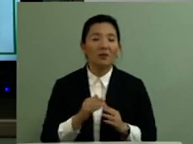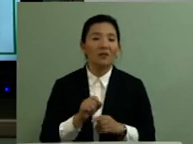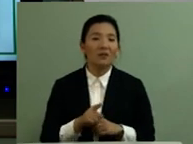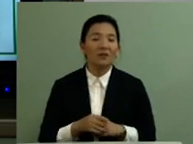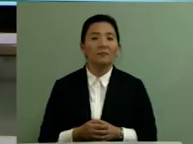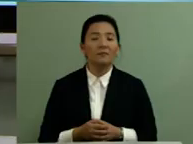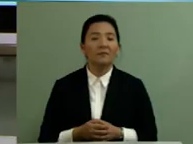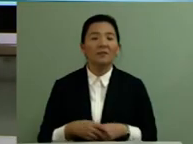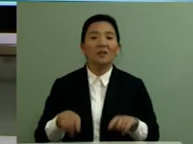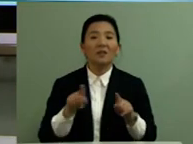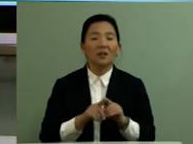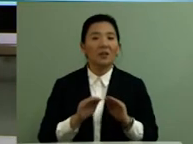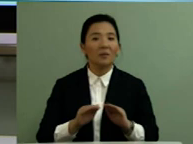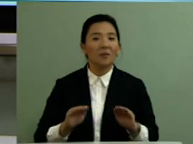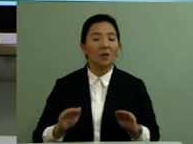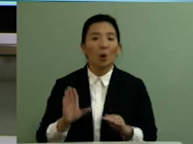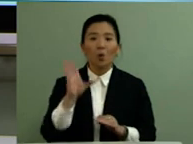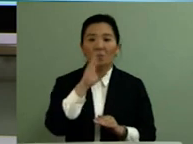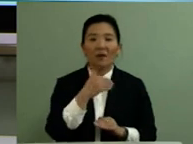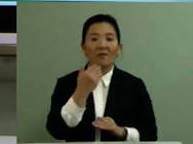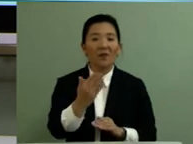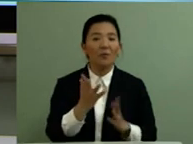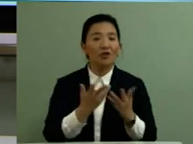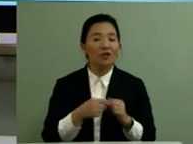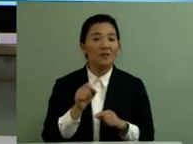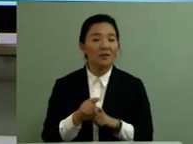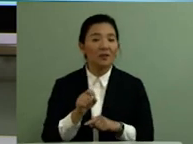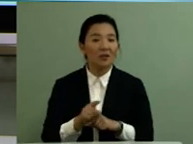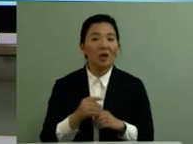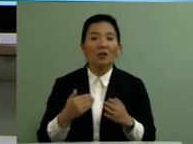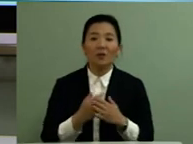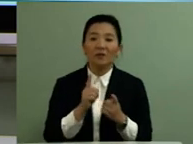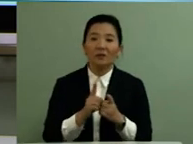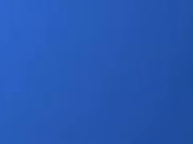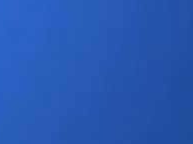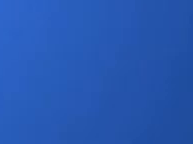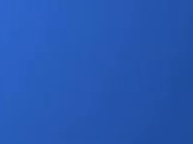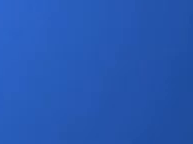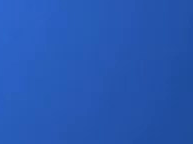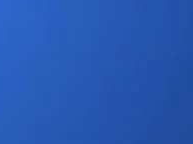задание. Итак, ребята, успехов вам в решении задач. До новых встреч!